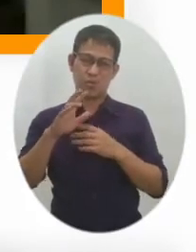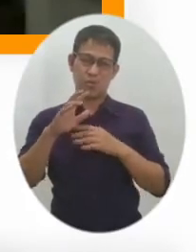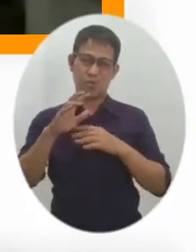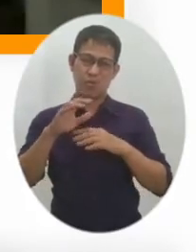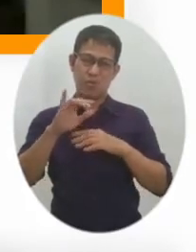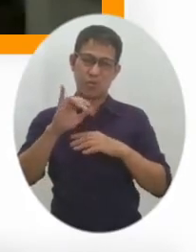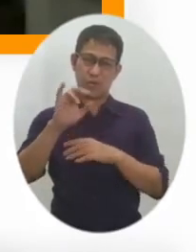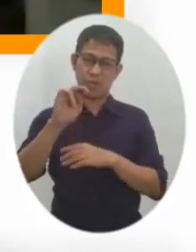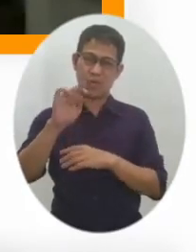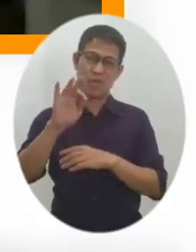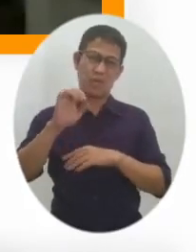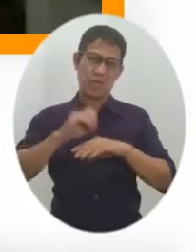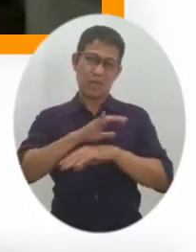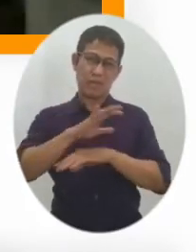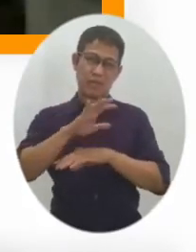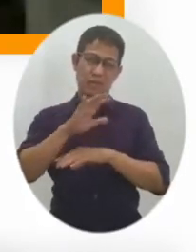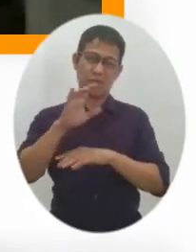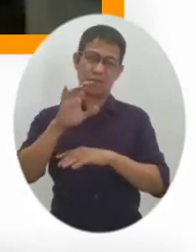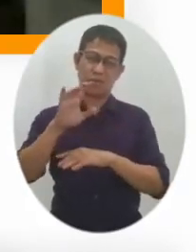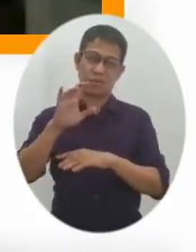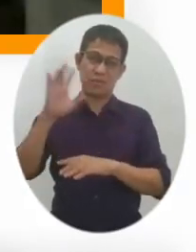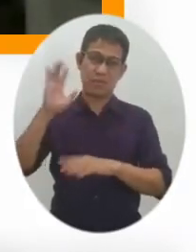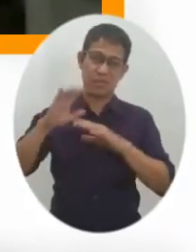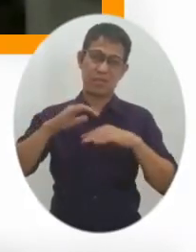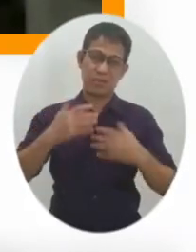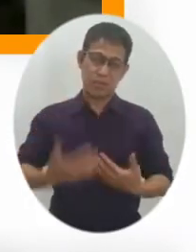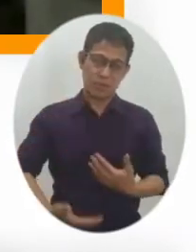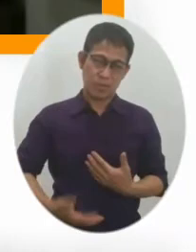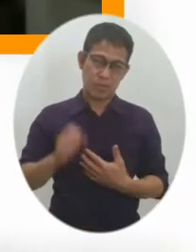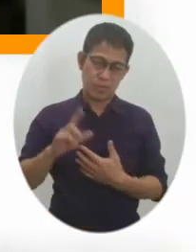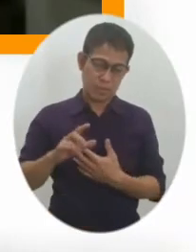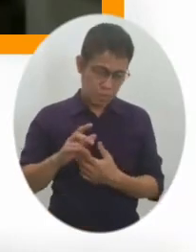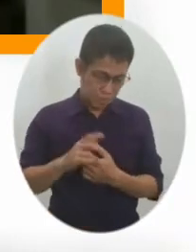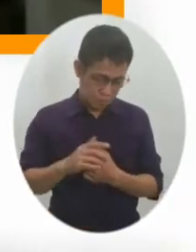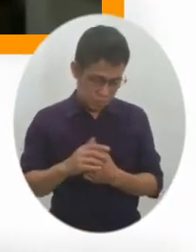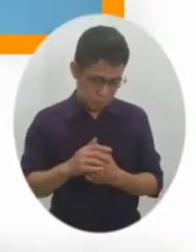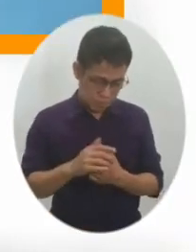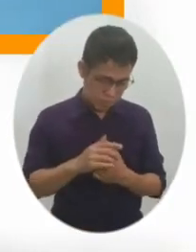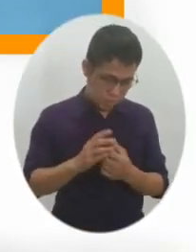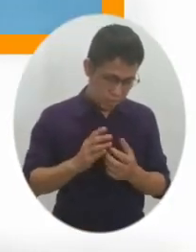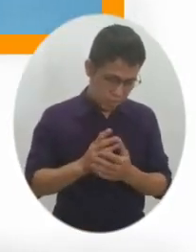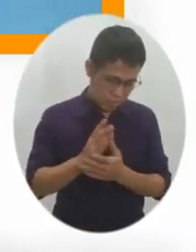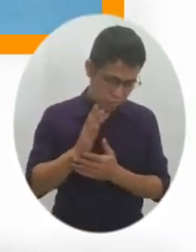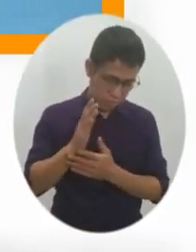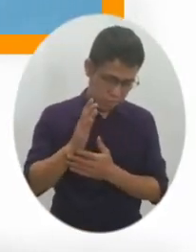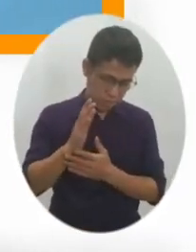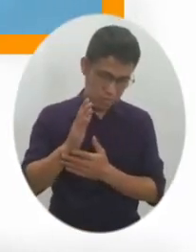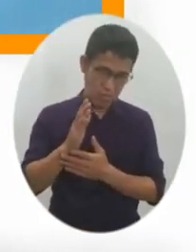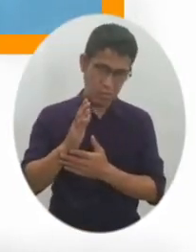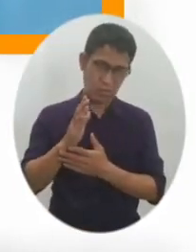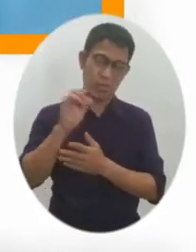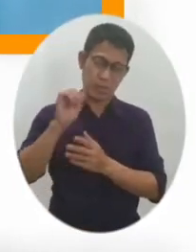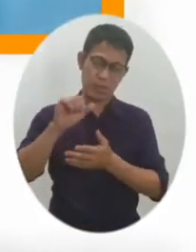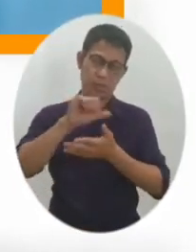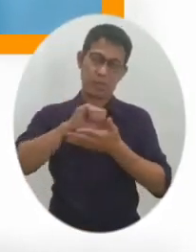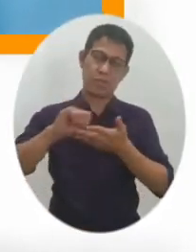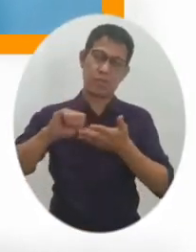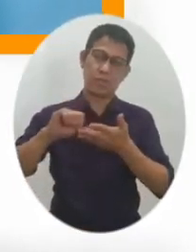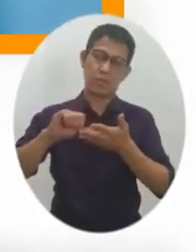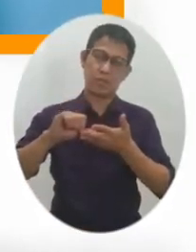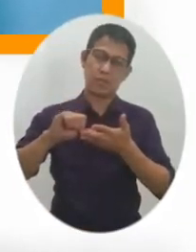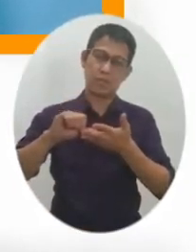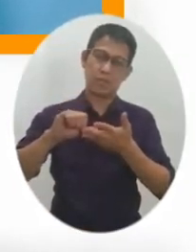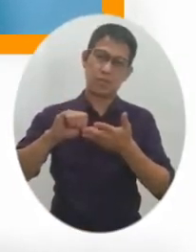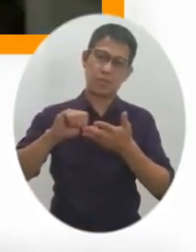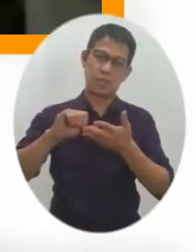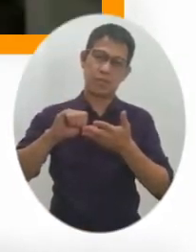ng infeksyon habang nagbubuntis, maaari pa itong malutas sa pamamagitan ng pag-opera sa